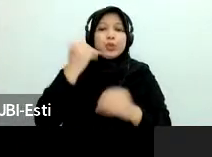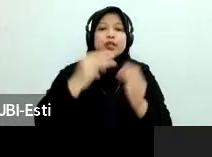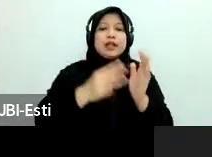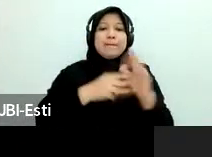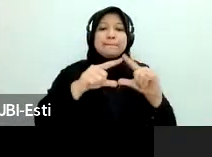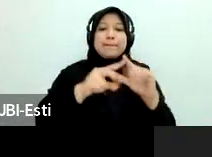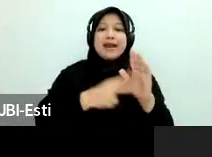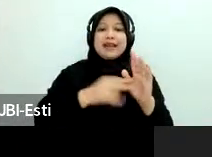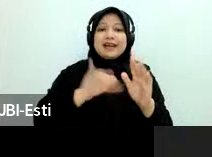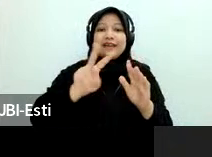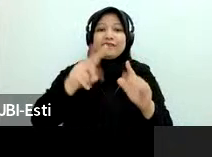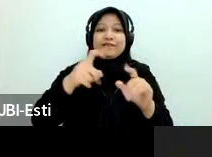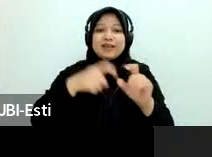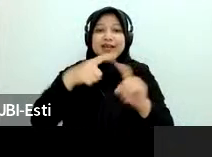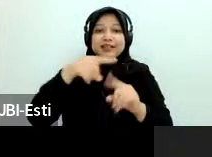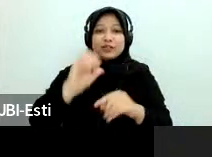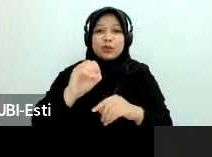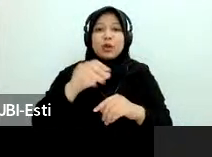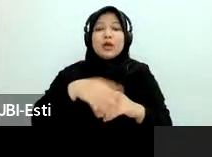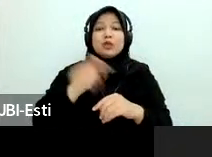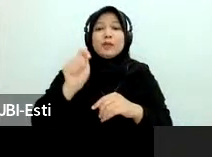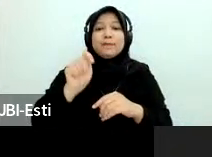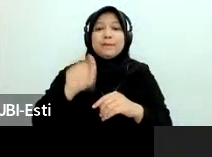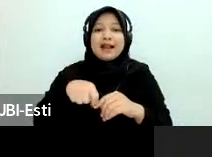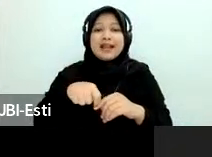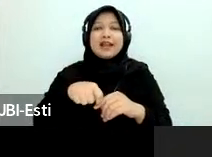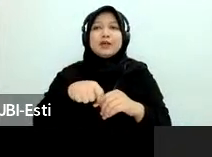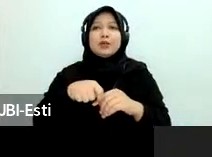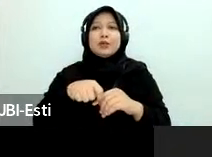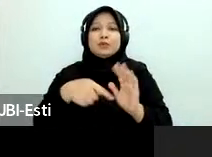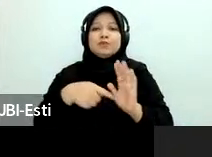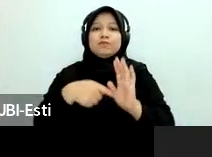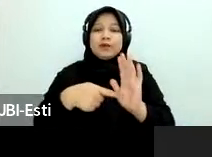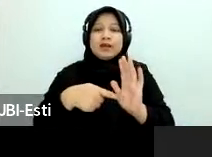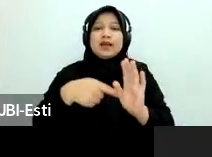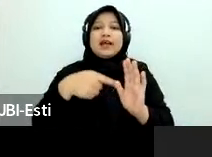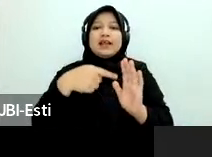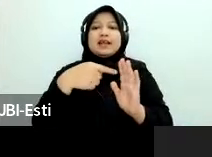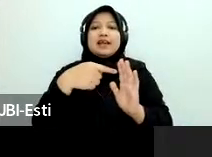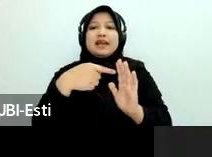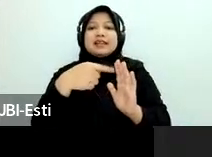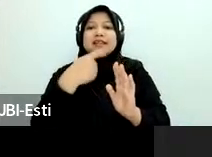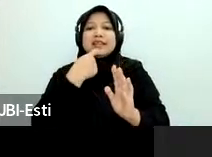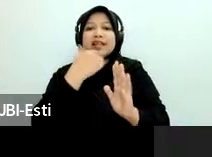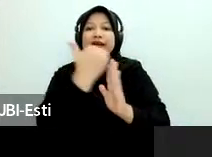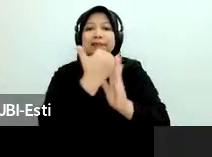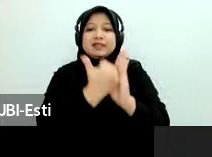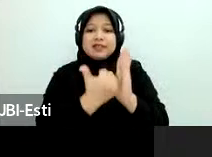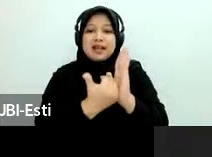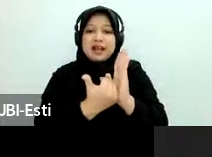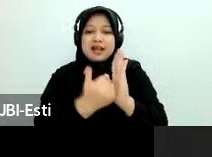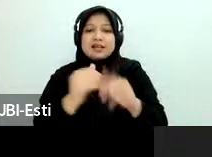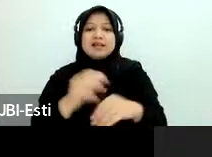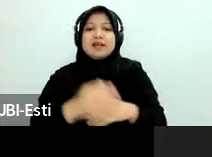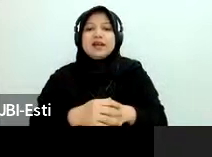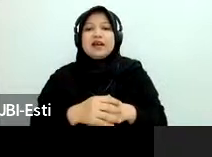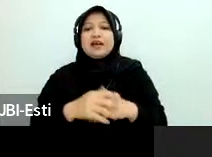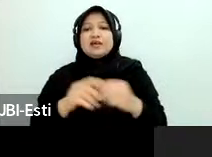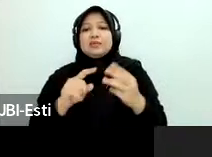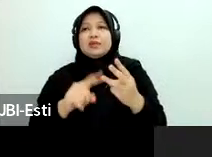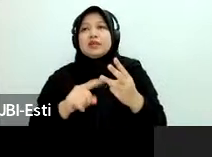digunakan untuk merujuk pada kata kebijakan kemudian antek antek kapitalis imperialis revolusi